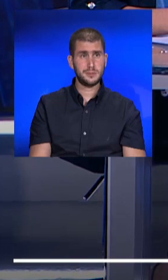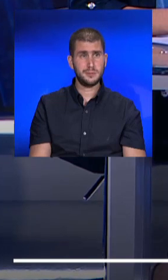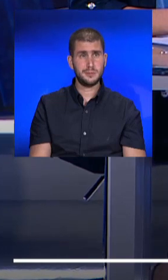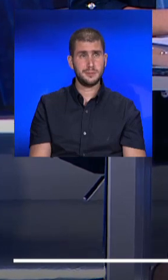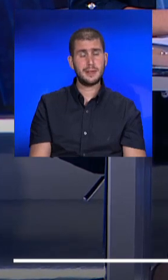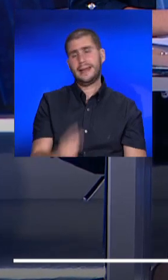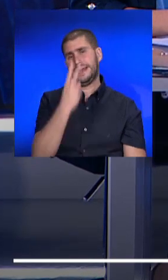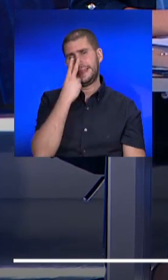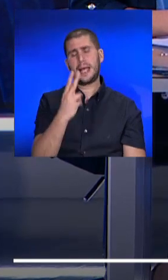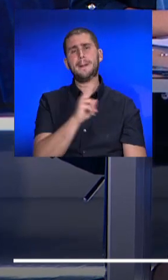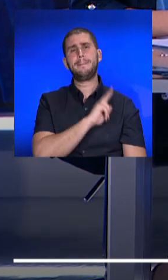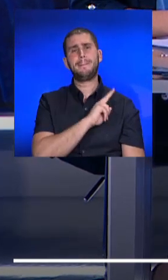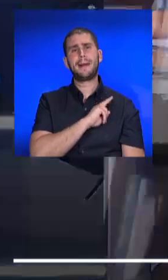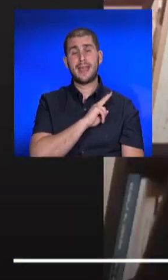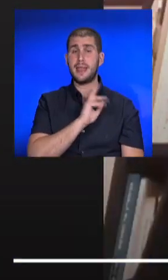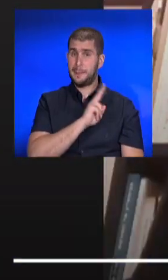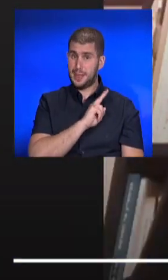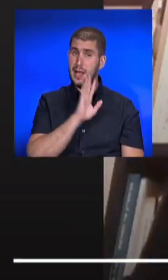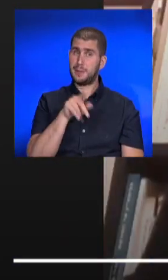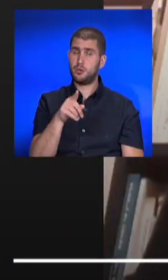תראי, בריטניה, גם באנגליה